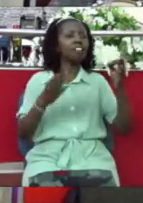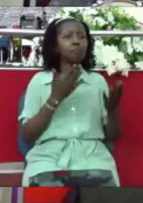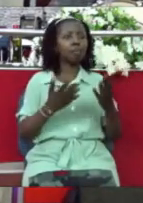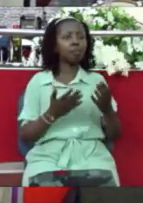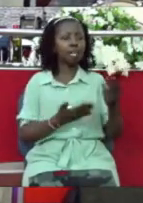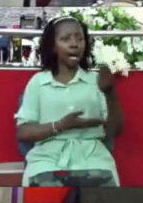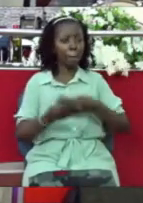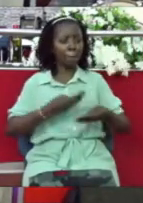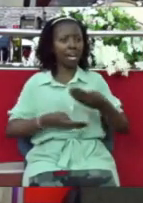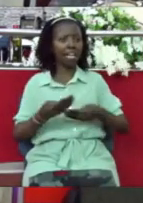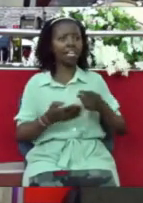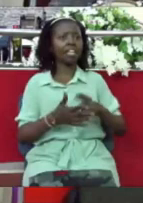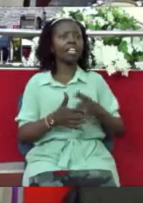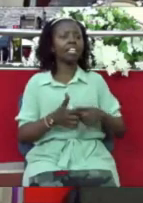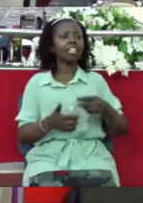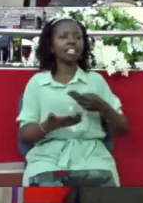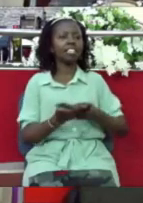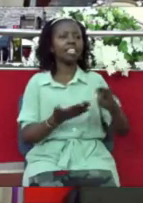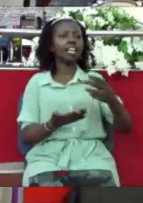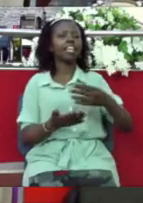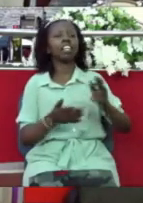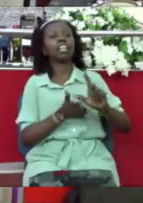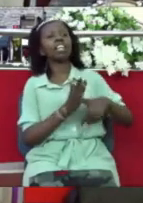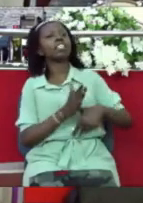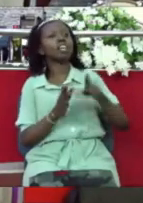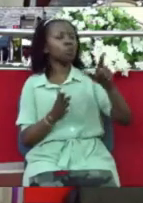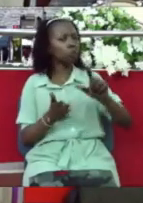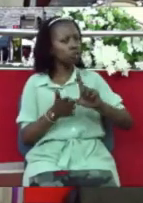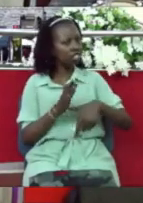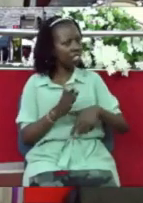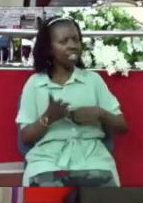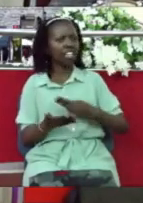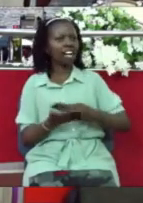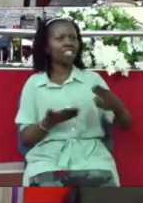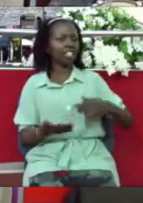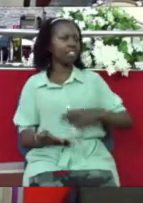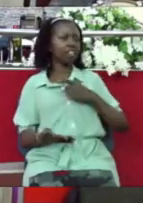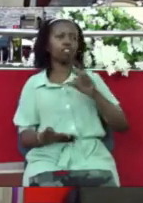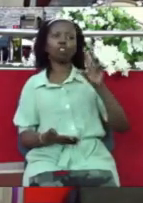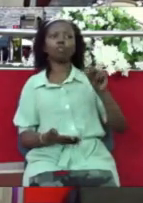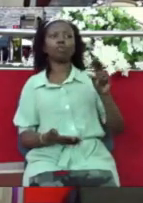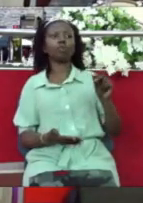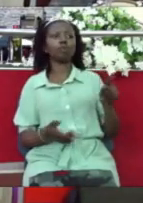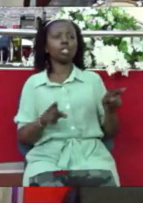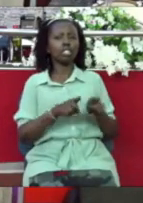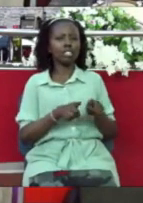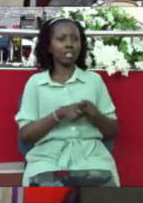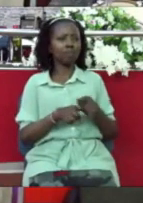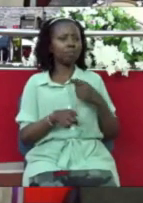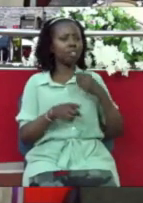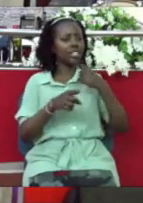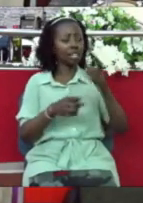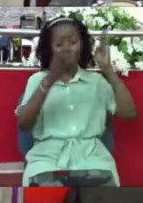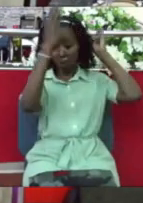ikikataa kuuzwa je, utanikumbuka milele. You will remember. Kwa ukisema, Bishop alinisaidia nikanunua kanyumba. Na nikangu. You'll